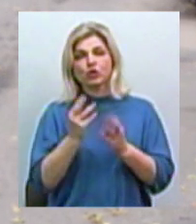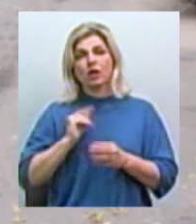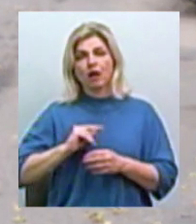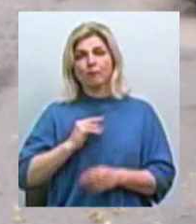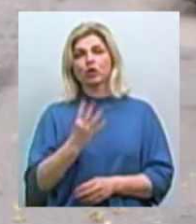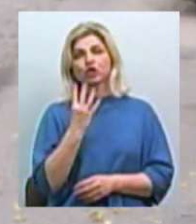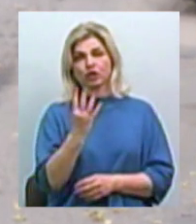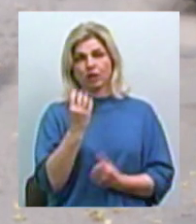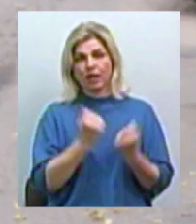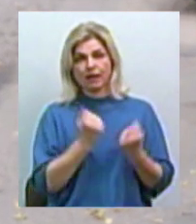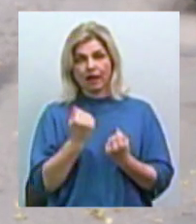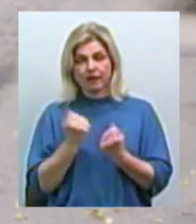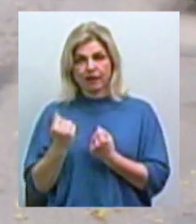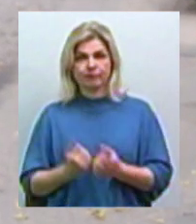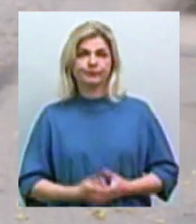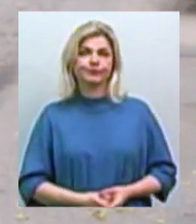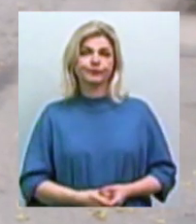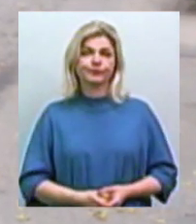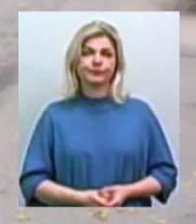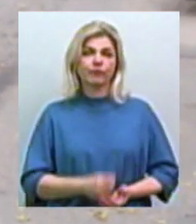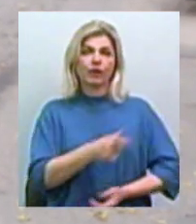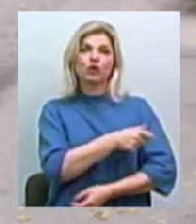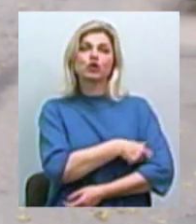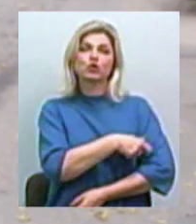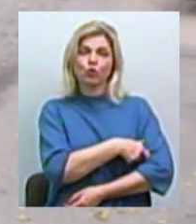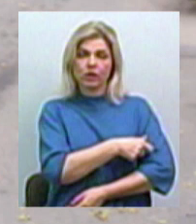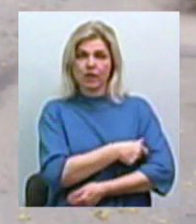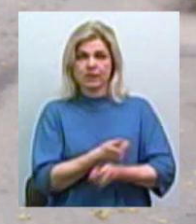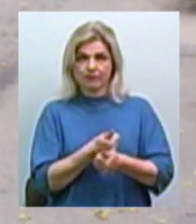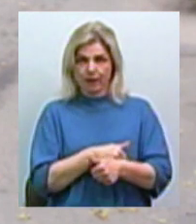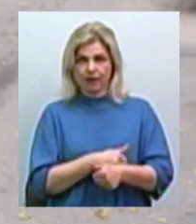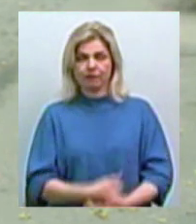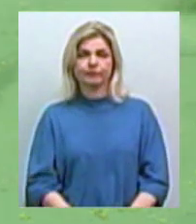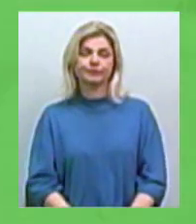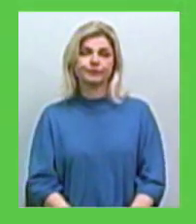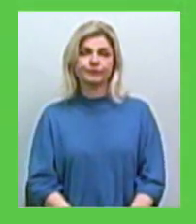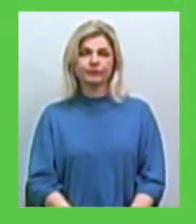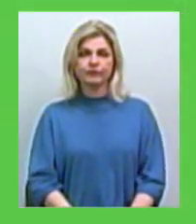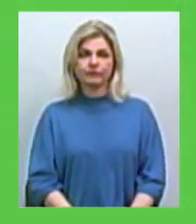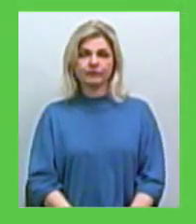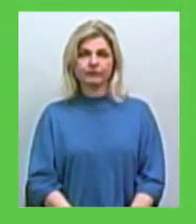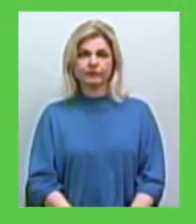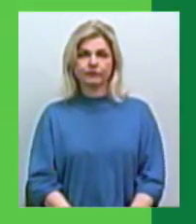одиниці техніки та чергова зміна оперативно-координаційного центру.